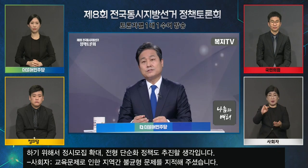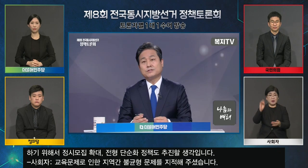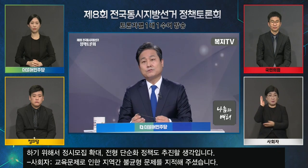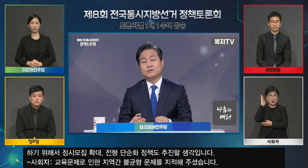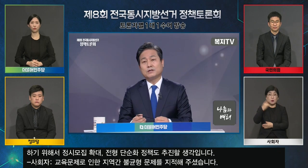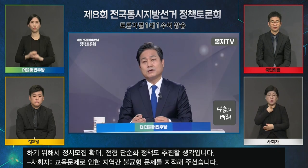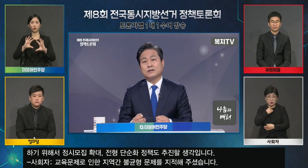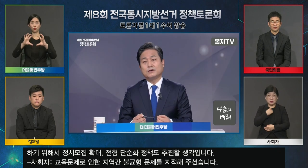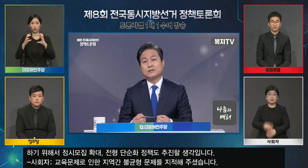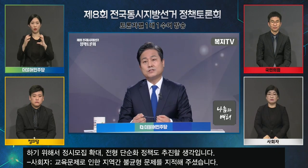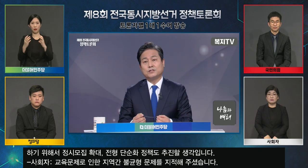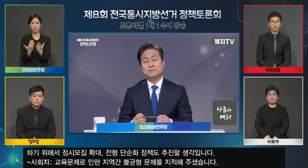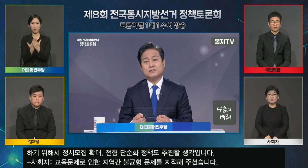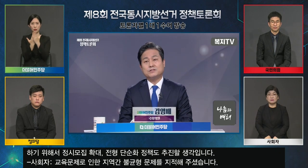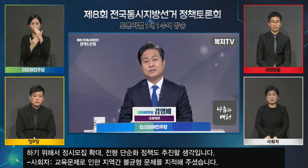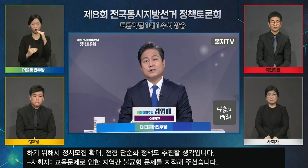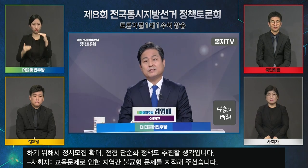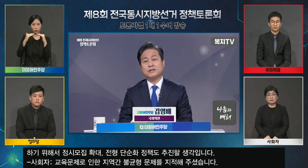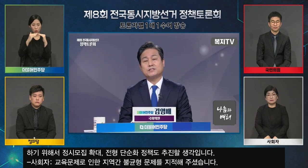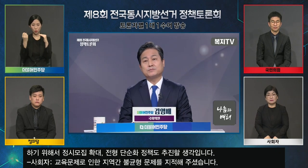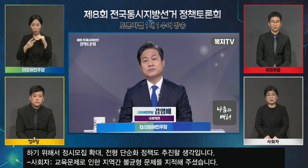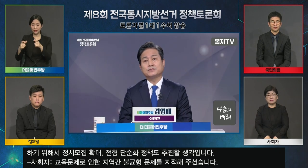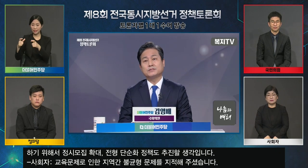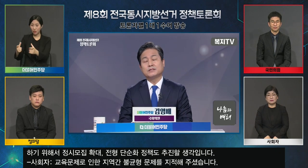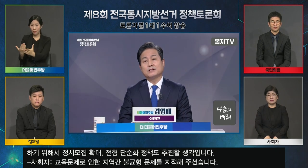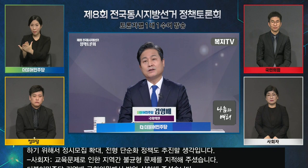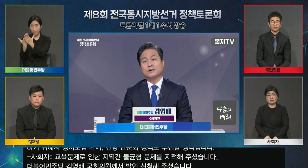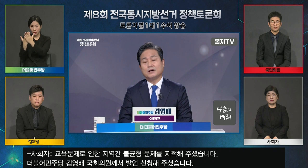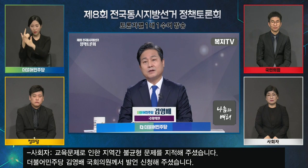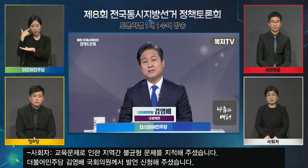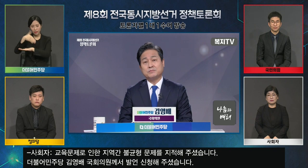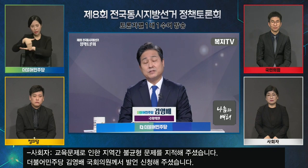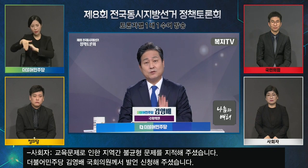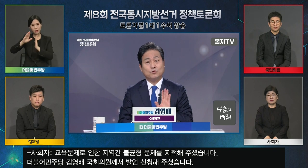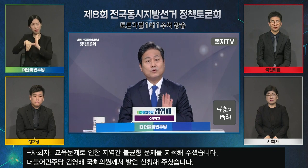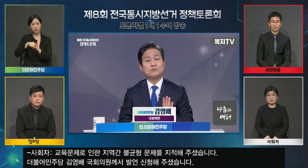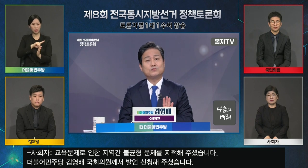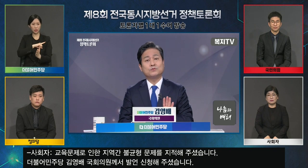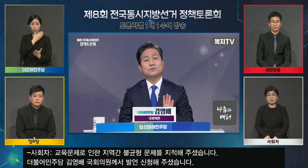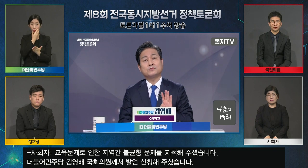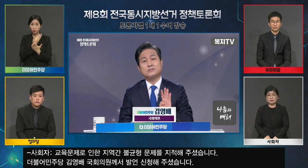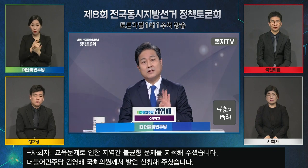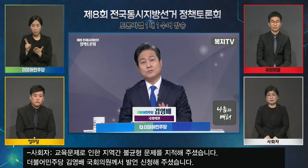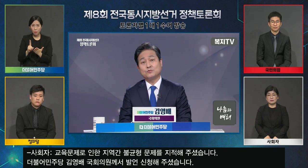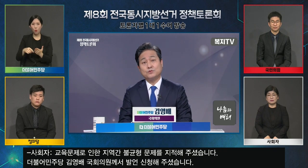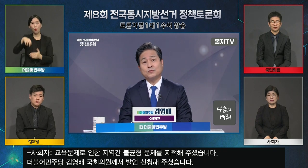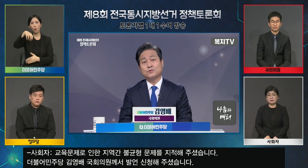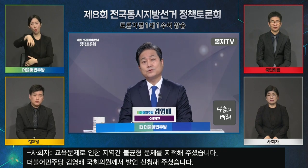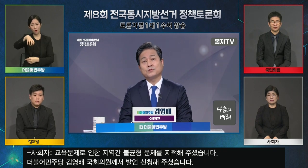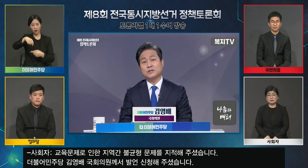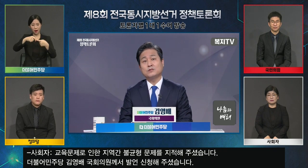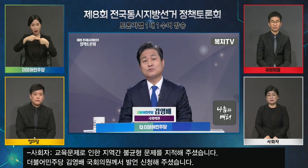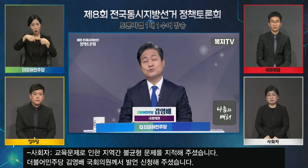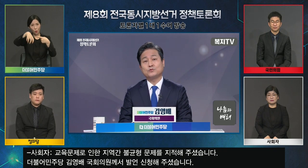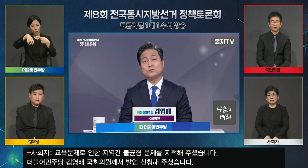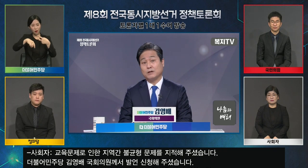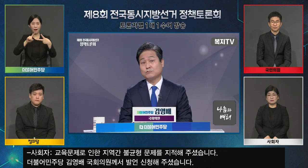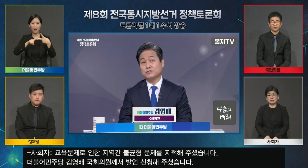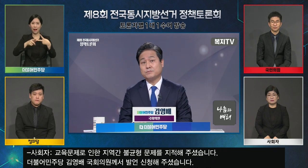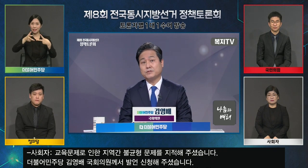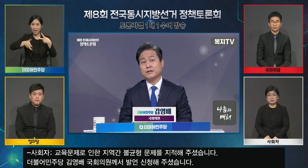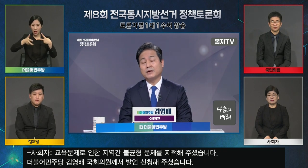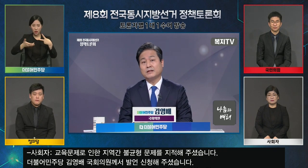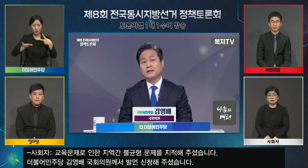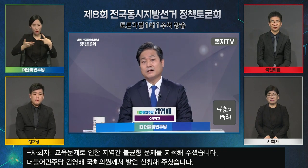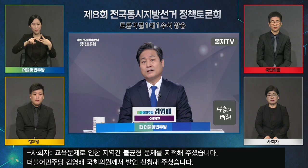국가균형발전과 지역발전 전략에서 핵심은 아까 말씀드린 대로 공간구조, 산업구조 그리고 인력구조를